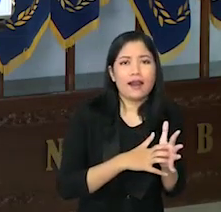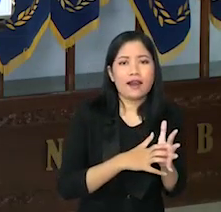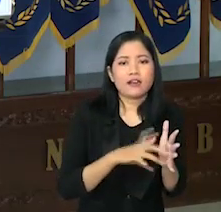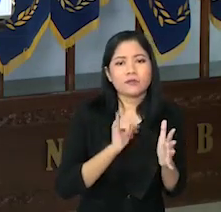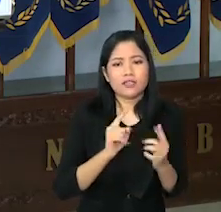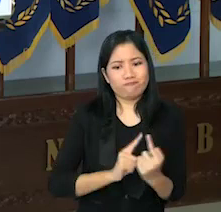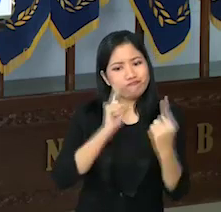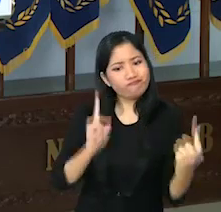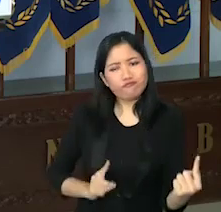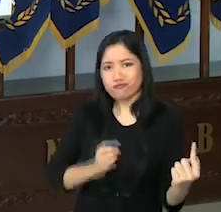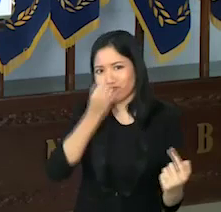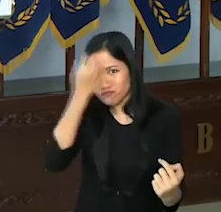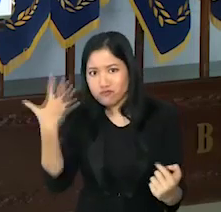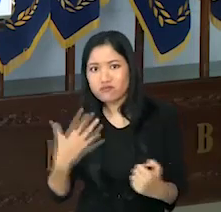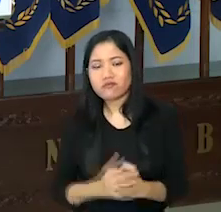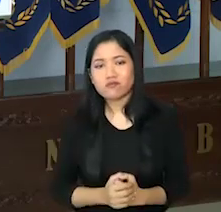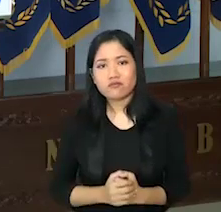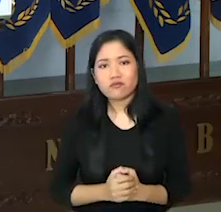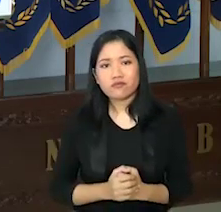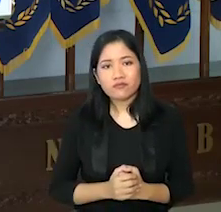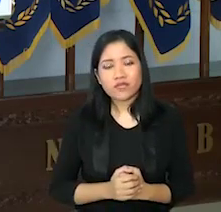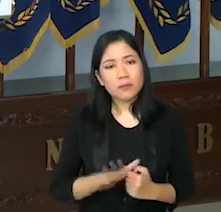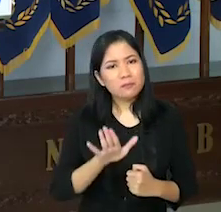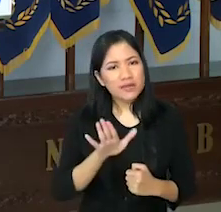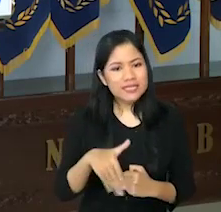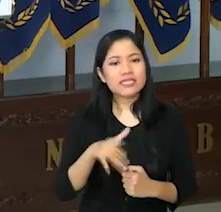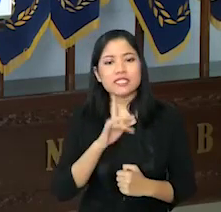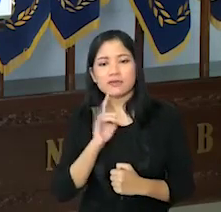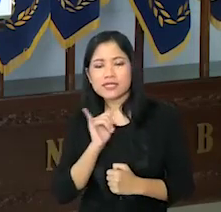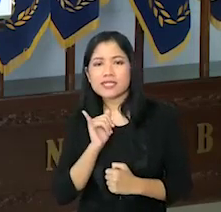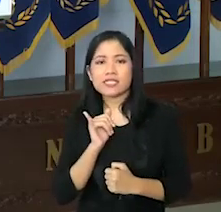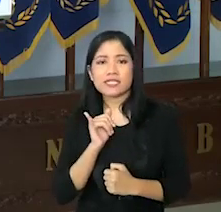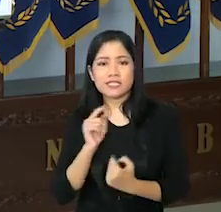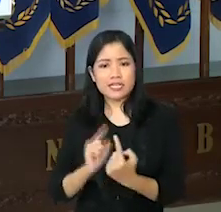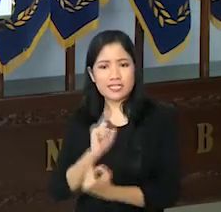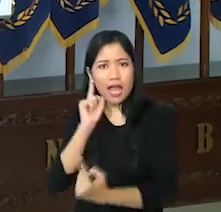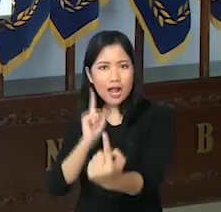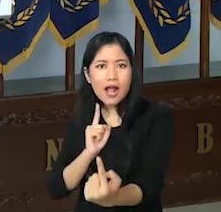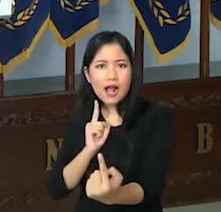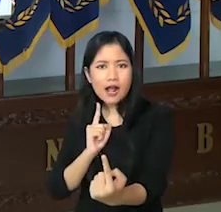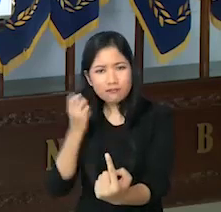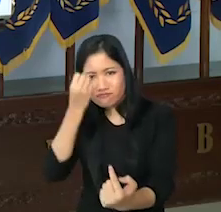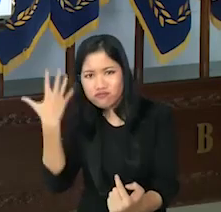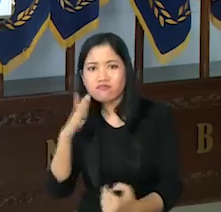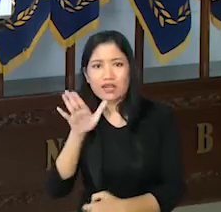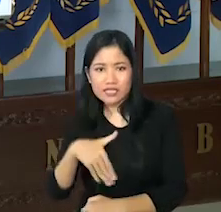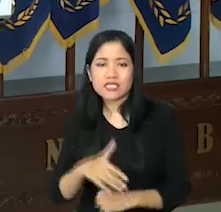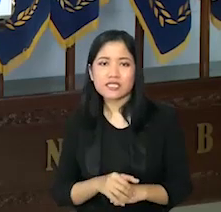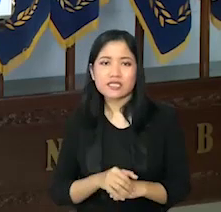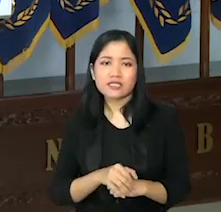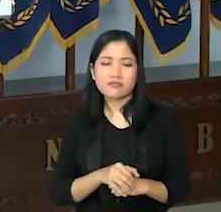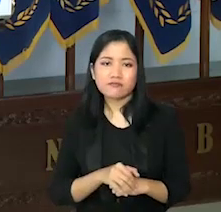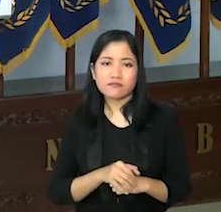physical dispensing mengabaikan untuk menjaga jarak mengabaikan